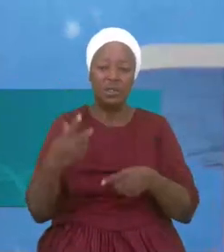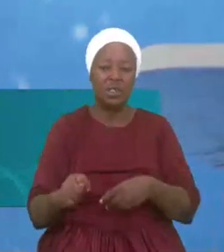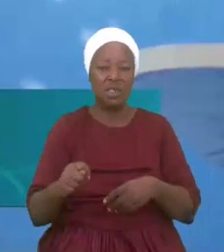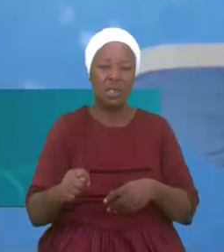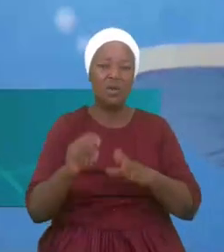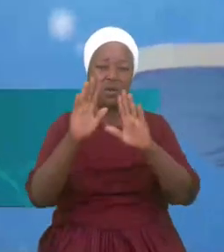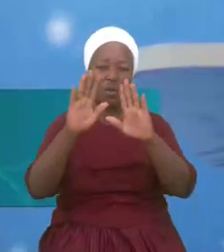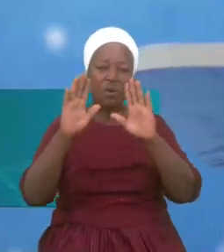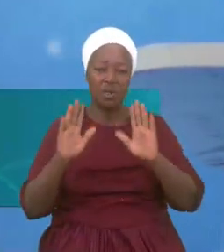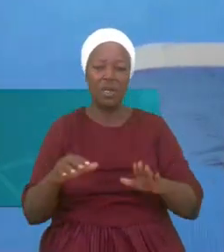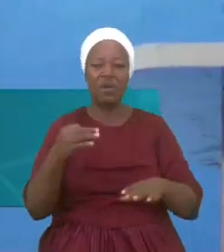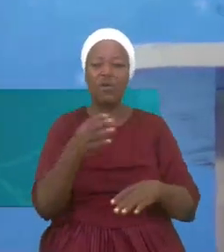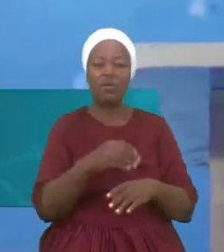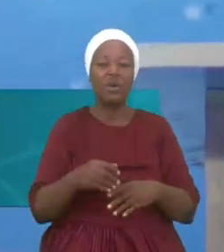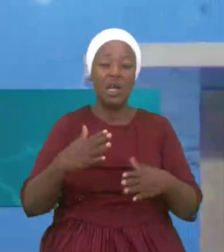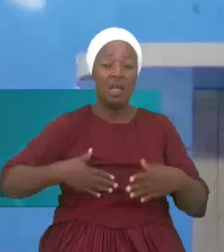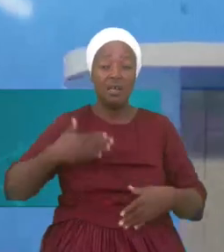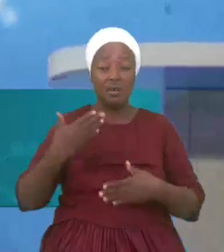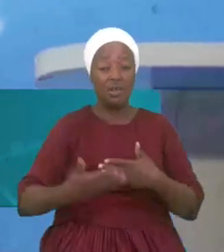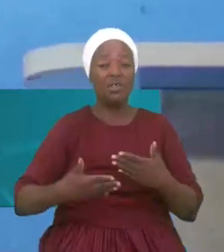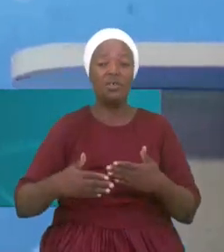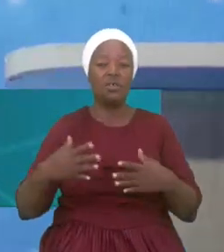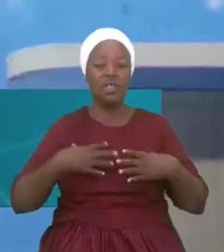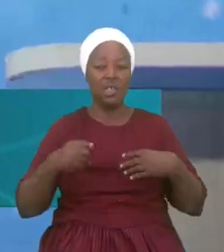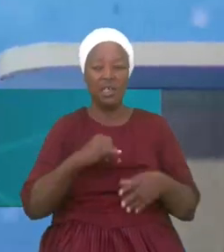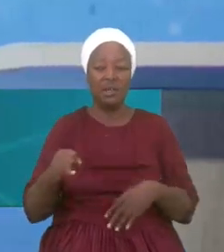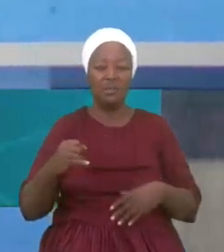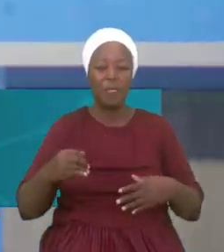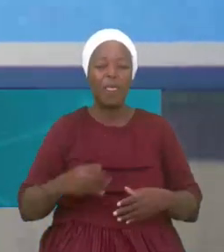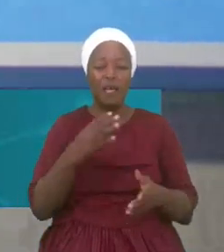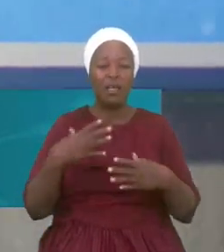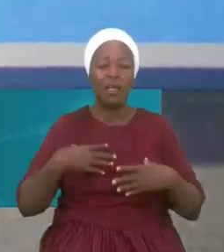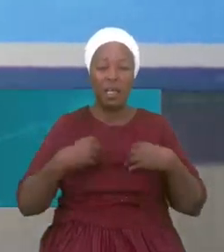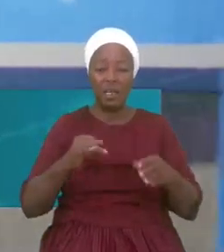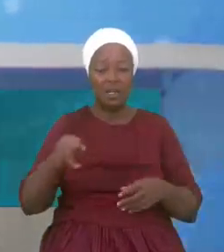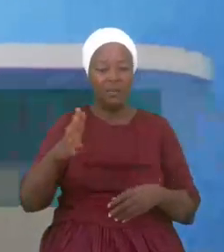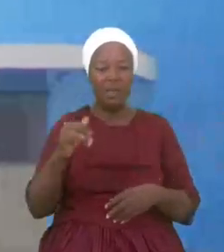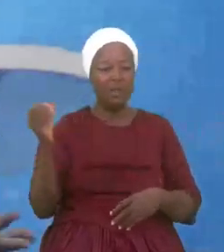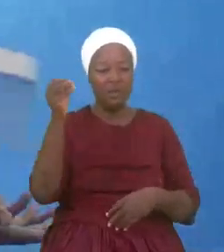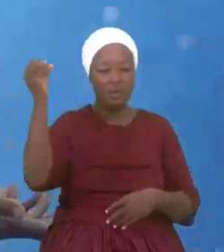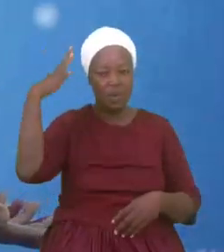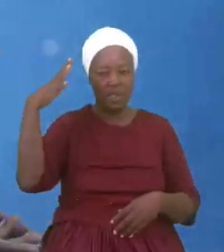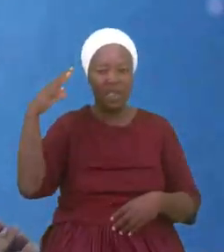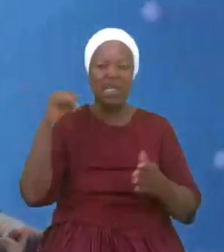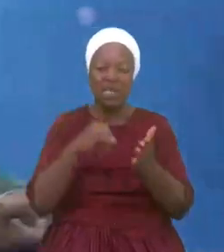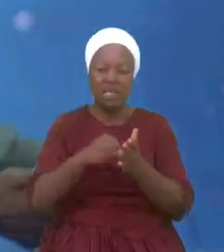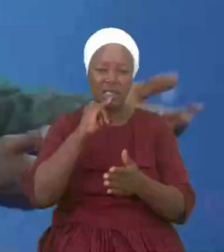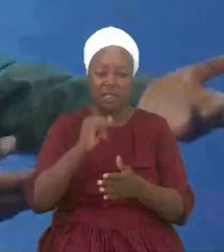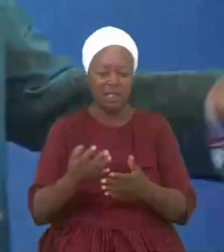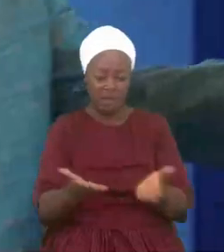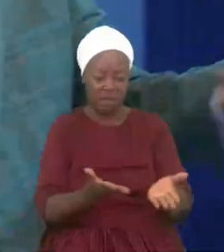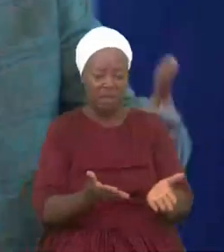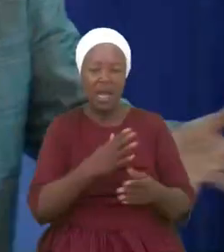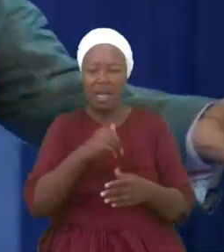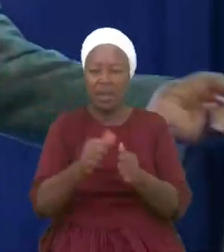du grand salut de c'est la voix ordonnée au prodiges de la guérison gracieuse